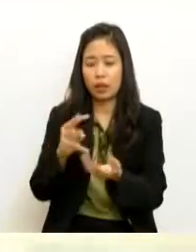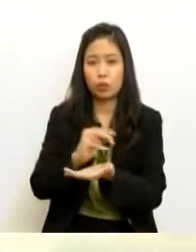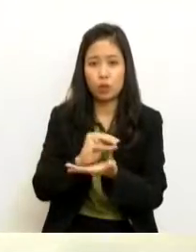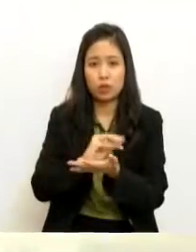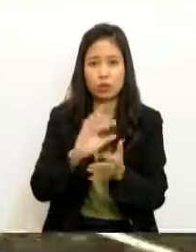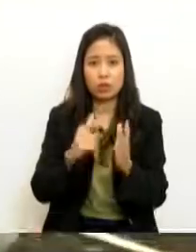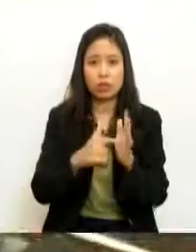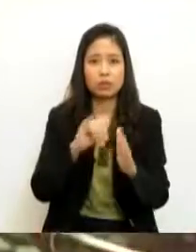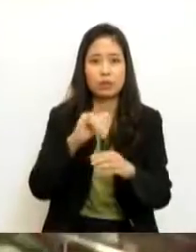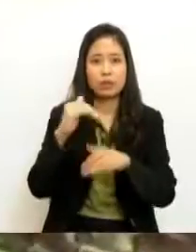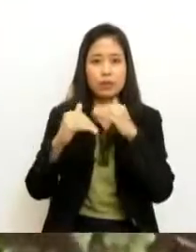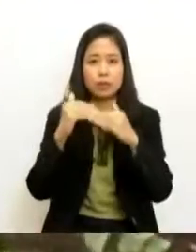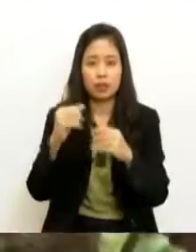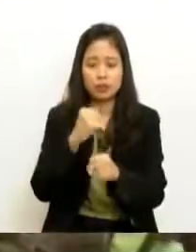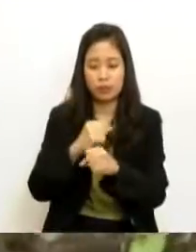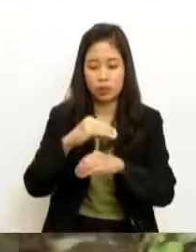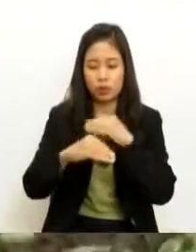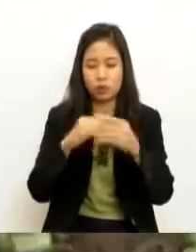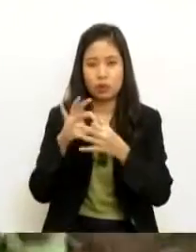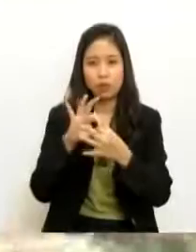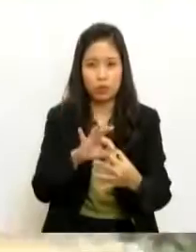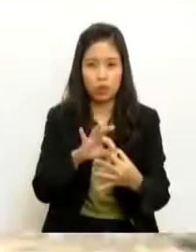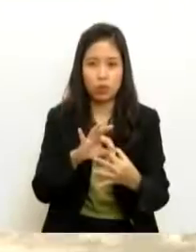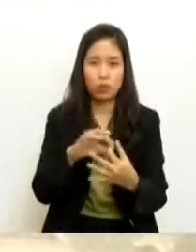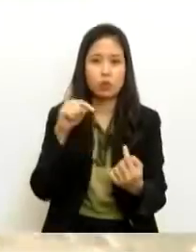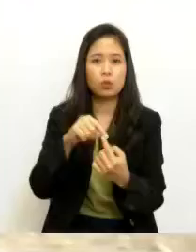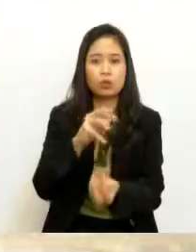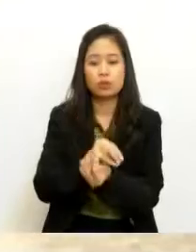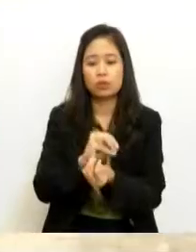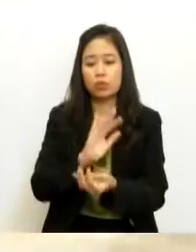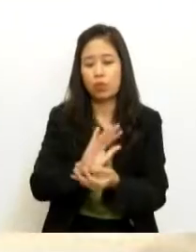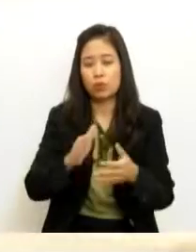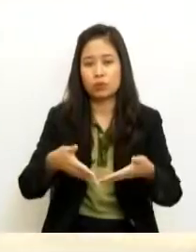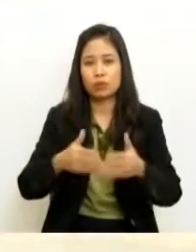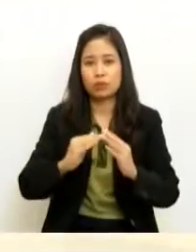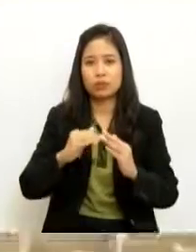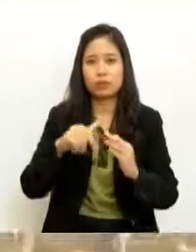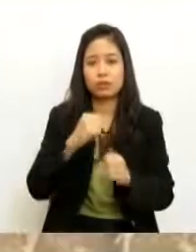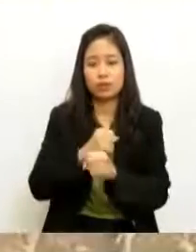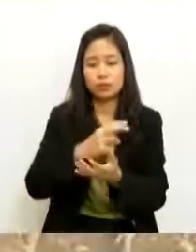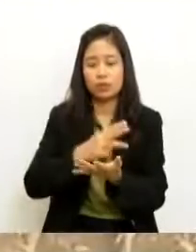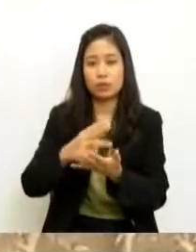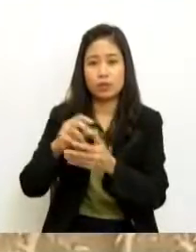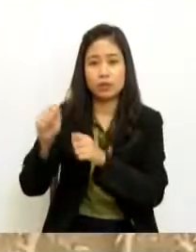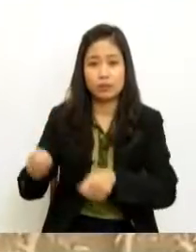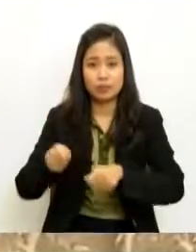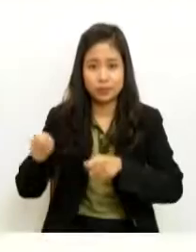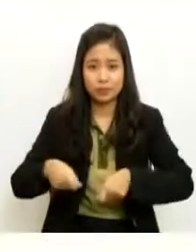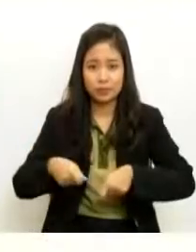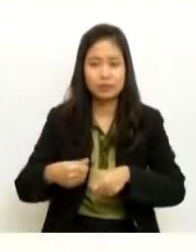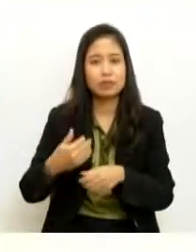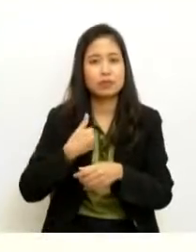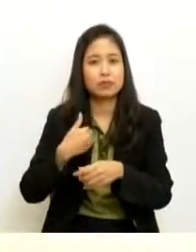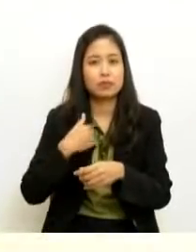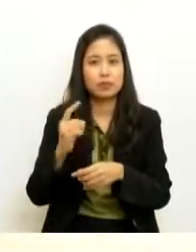มกับส่วนราชการที่เกี่ยวข้องศึกษาความเหมาะสมในการจัดตั้งศูนย์บริการวิชาการเกษตรรวมทั้งจัดการระบบชลประ